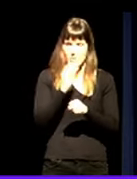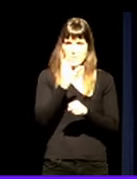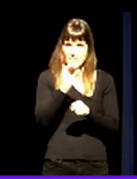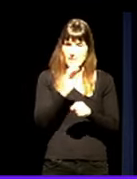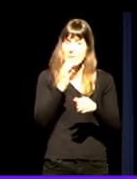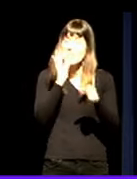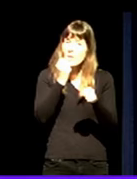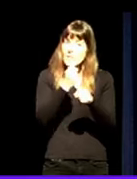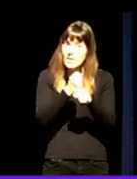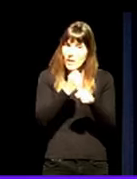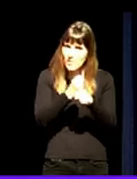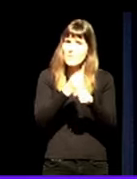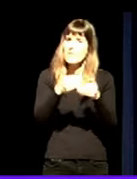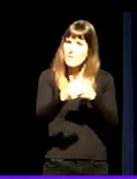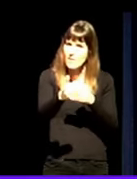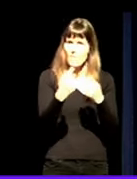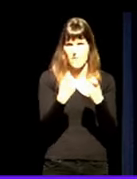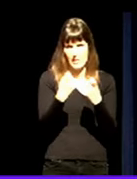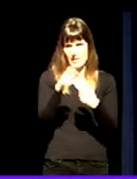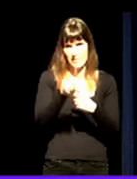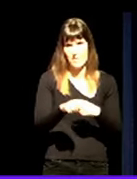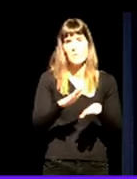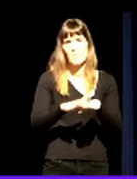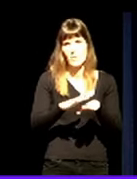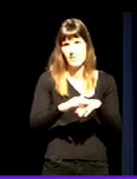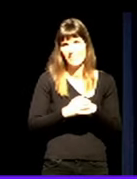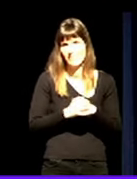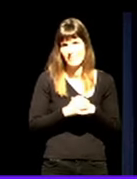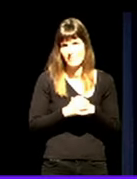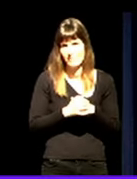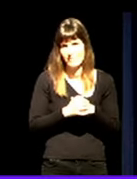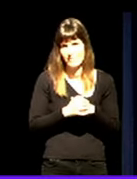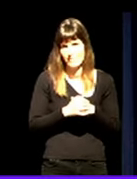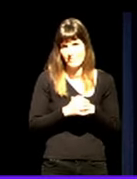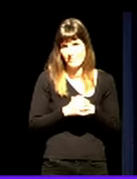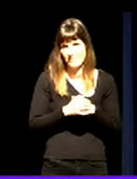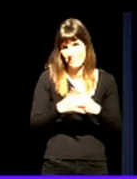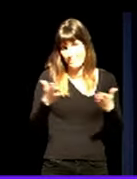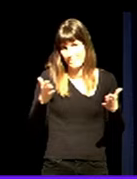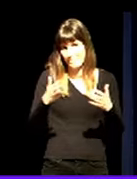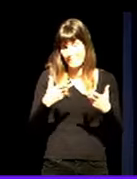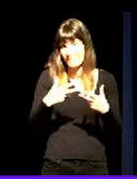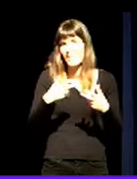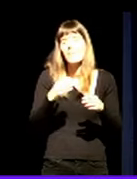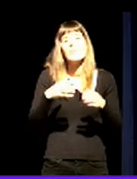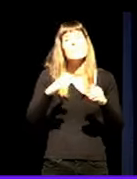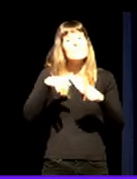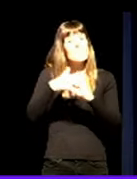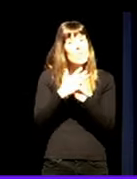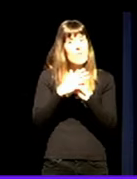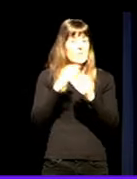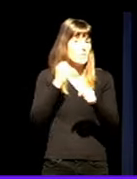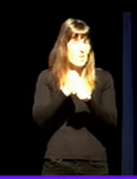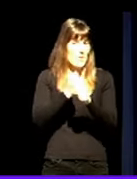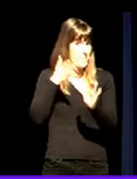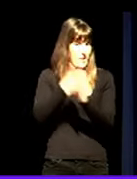egiteke ere badugu. Zergate, bueno, honek ez duerako amai edareka. Hau eten gareko lan bat